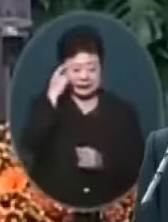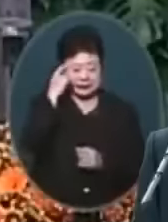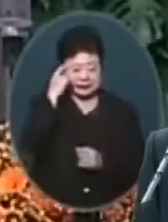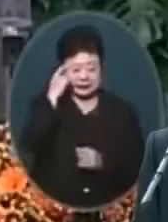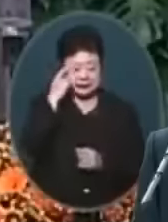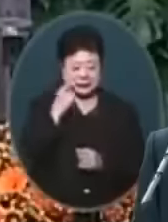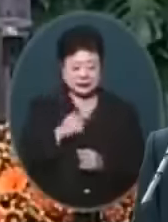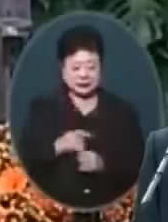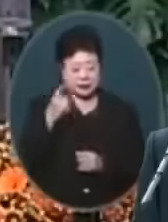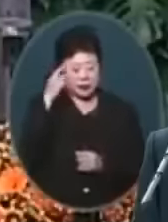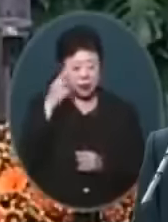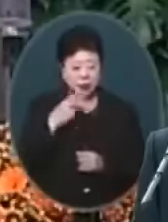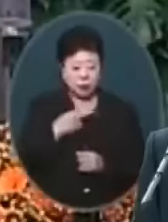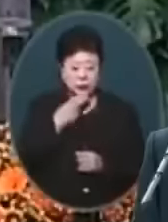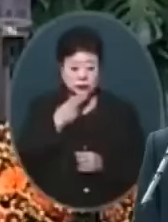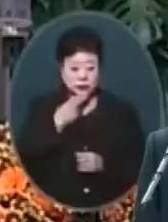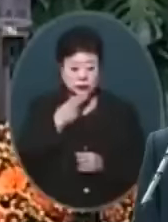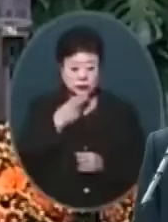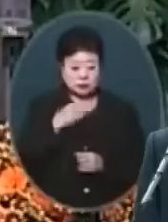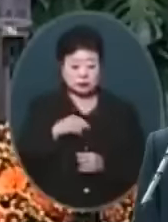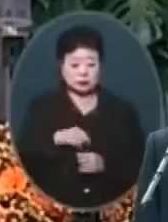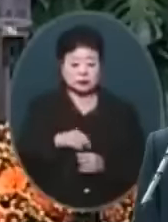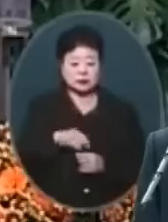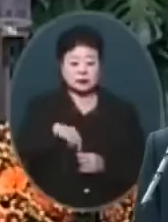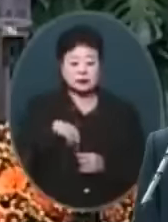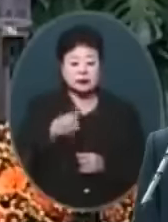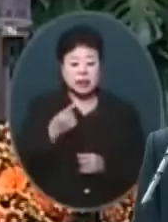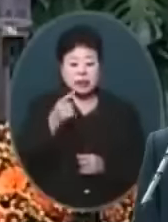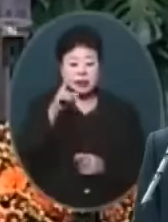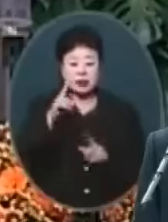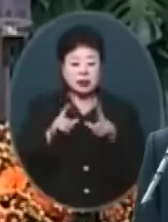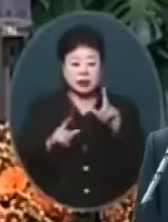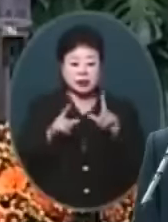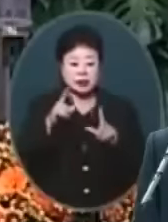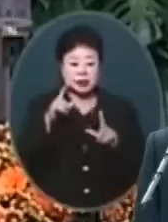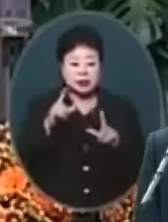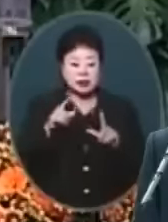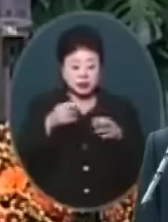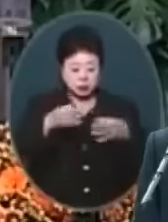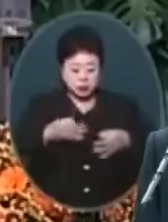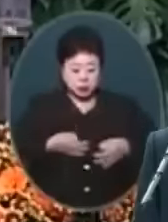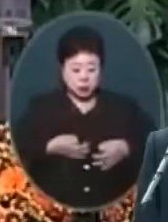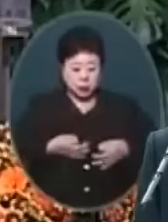혹은 무의식 중에 자기 자화상을 종종 살펴보고